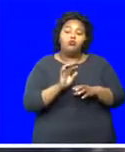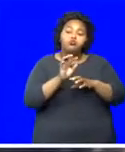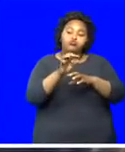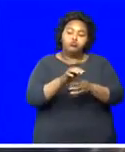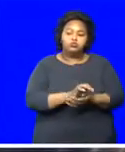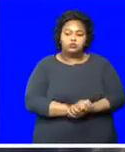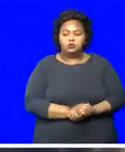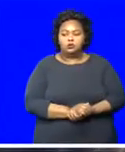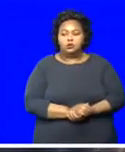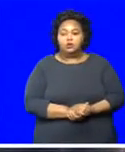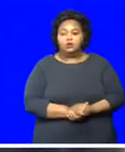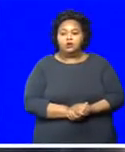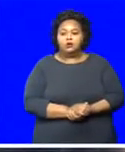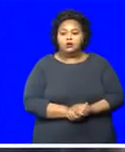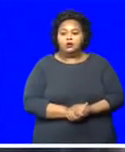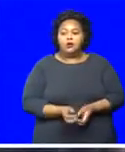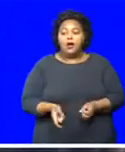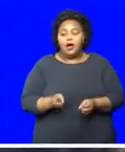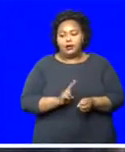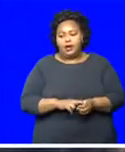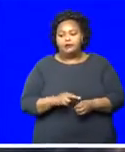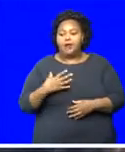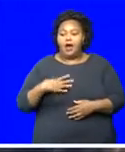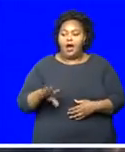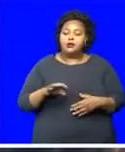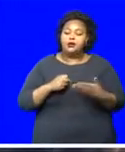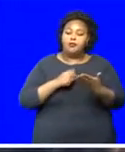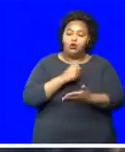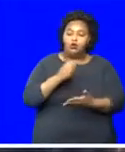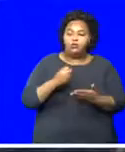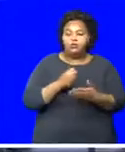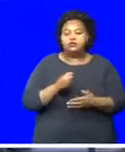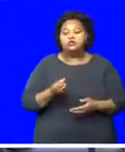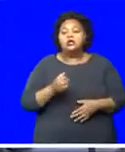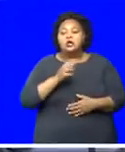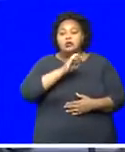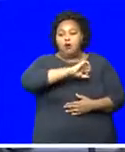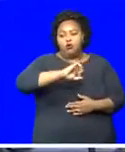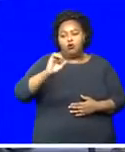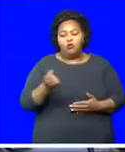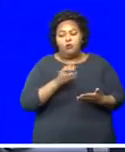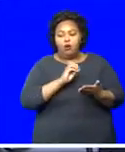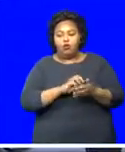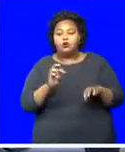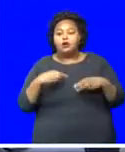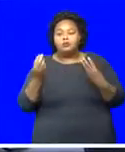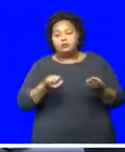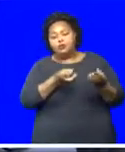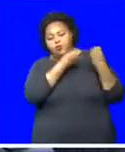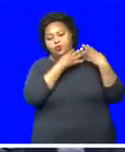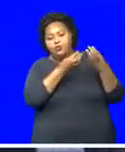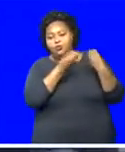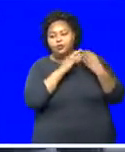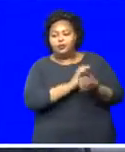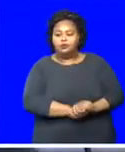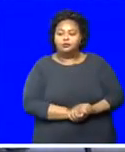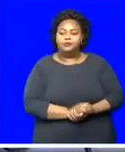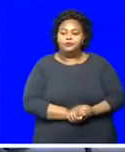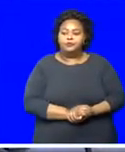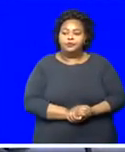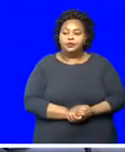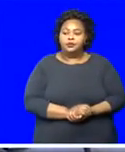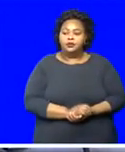ke labadzala benzawo basikhomba ukuthi kase ngakhona kutoqhubeka lomsebenzi welikhetho sicubulo selikhetho leminyaka wa 2018 sithi sakha